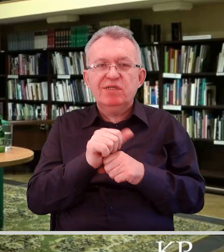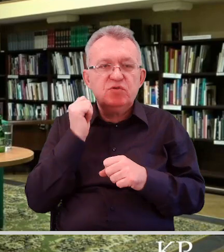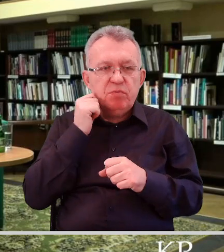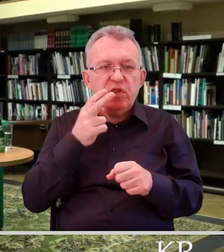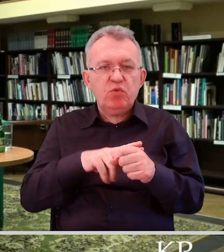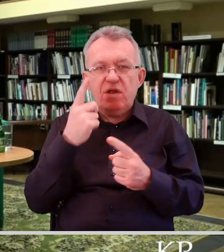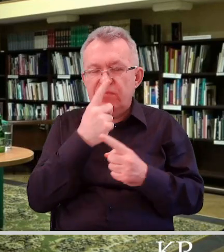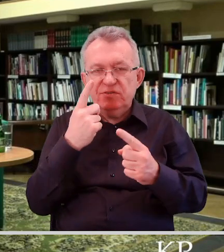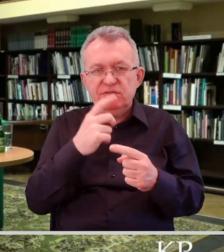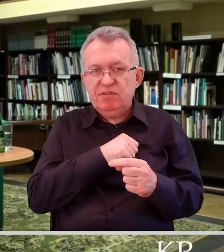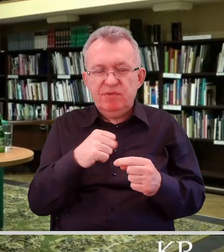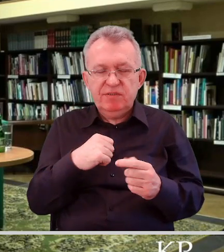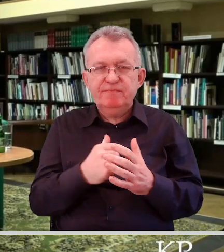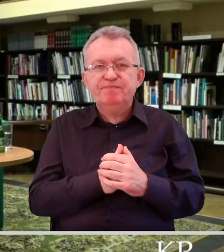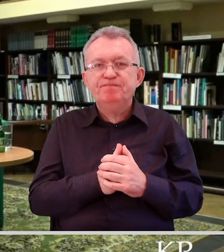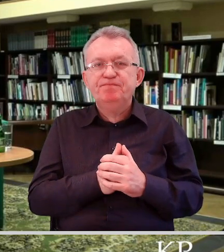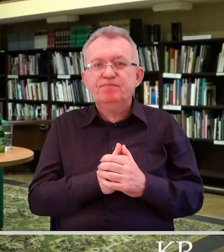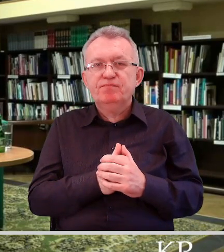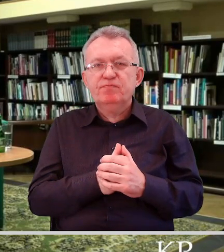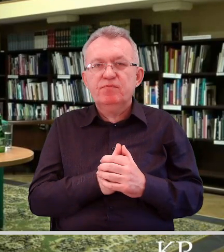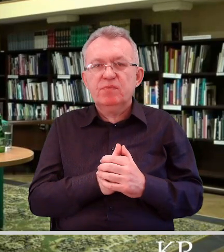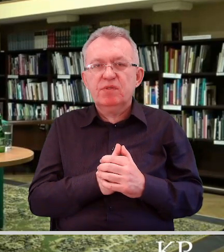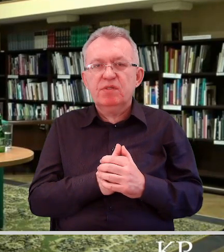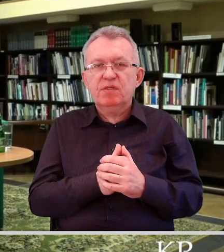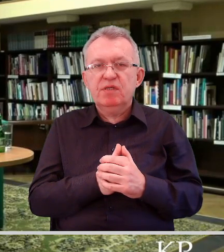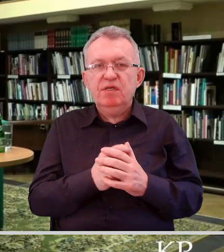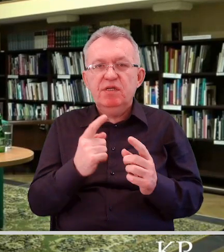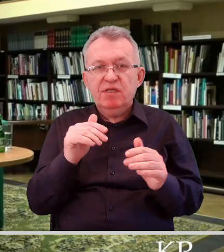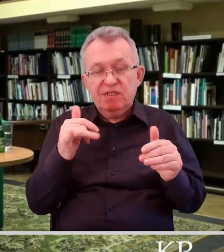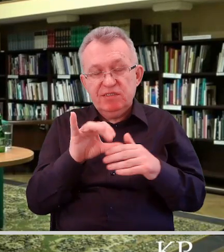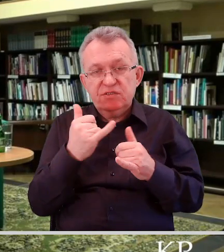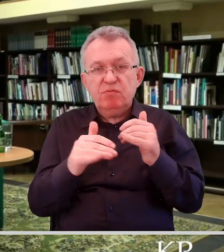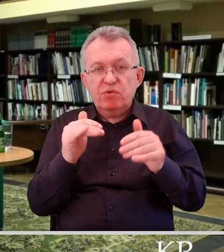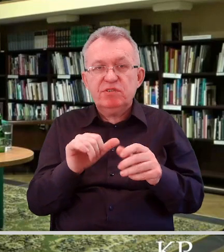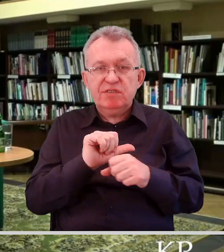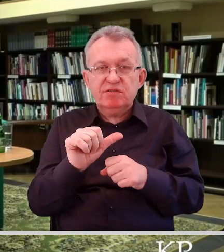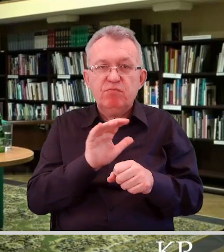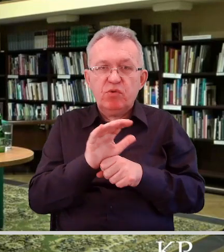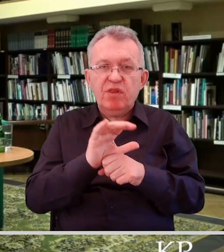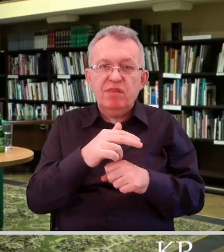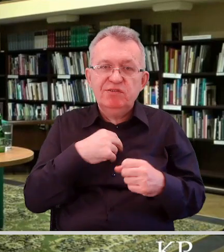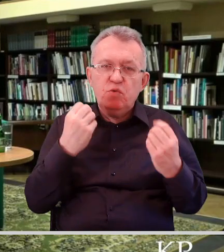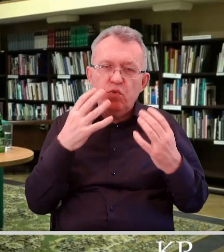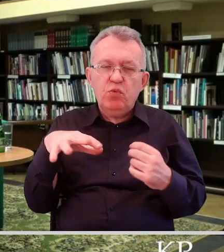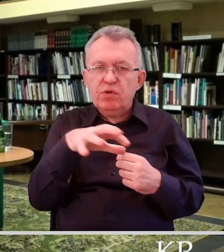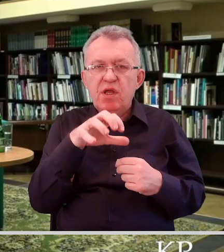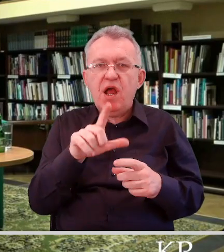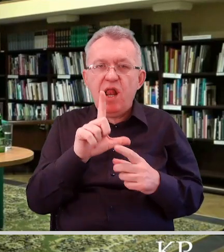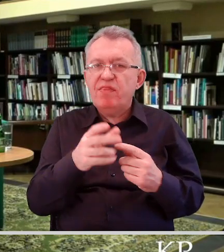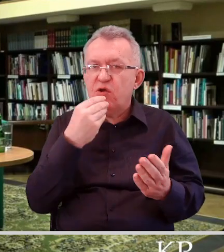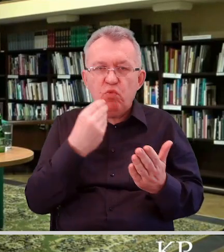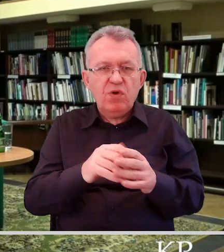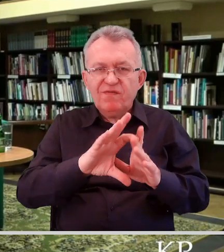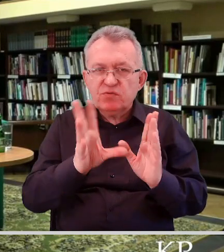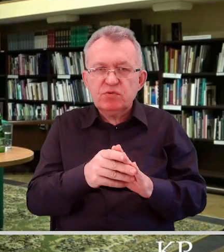która myśli niezależnie i która, znaczy na tyle, ile się da, bo oczywiście zawsze jesteśmy produktami naszej kultury, ale jednak nie kupuje